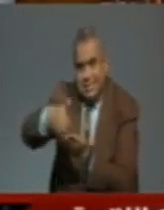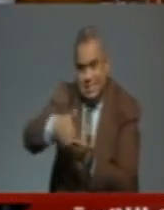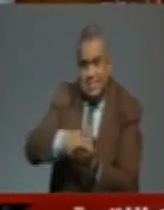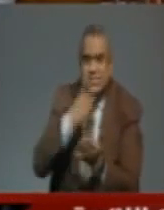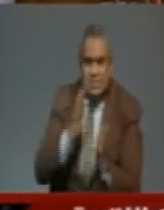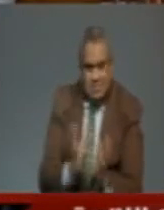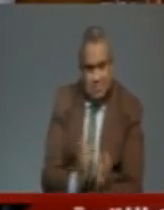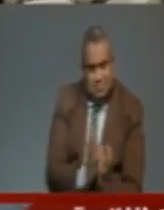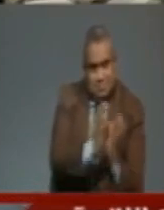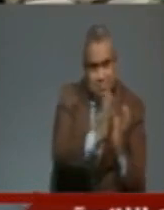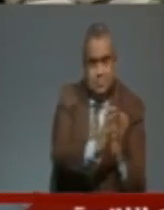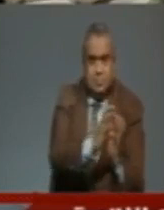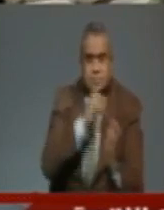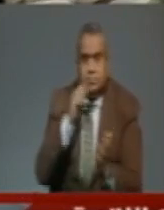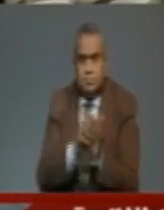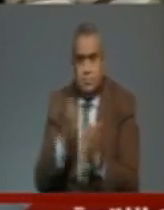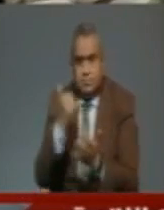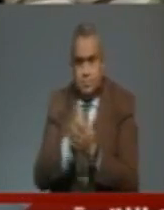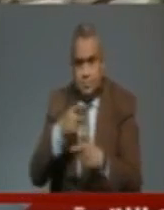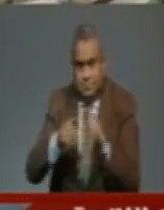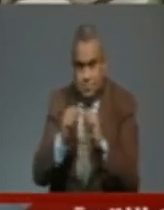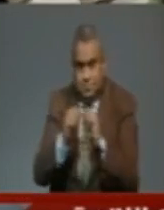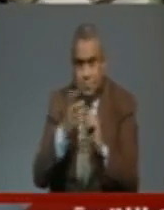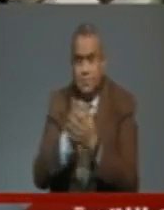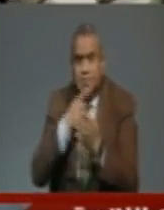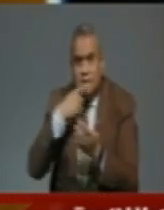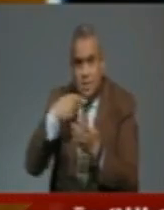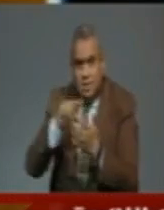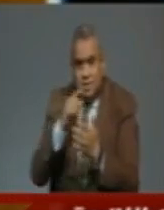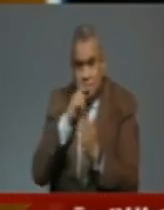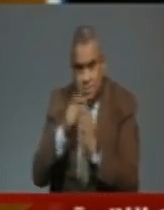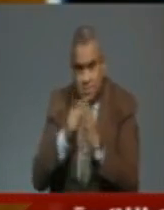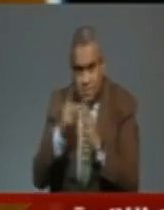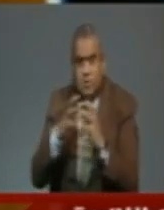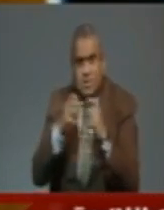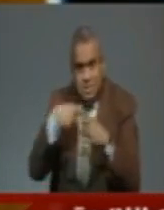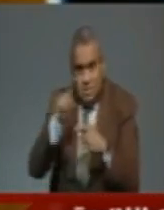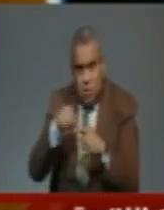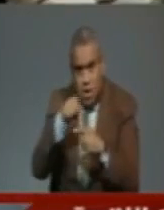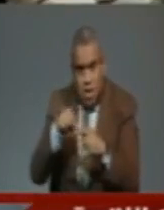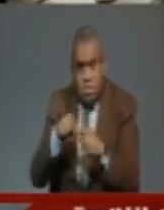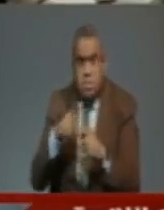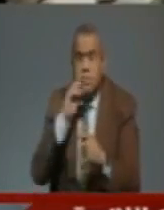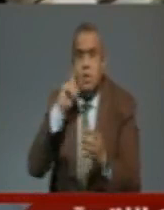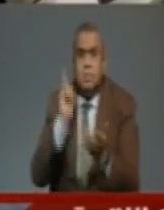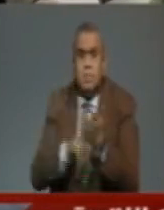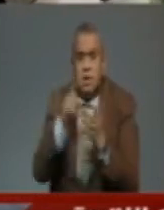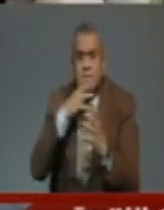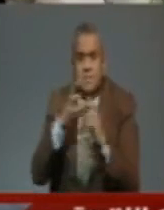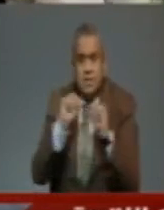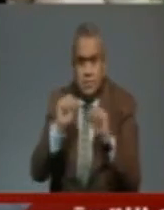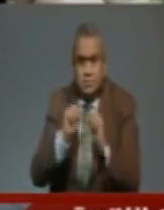عليا قلت له كمان ما تعملوا ارض، انا قلت صح يا فندم، مش قلت كده؟ تمام يا فندم. طيب يعني بتقول انك